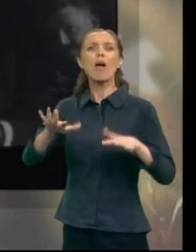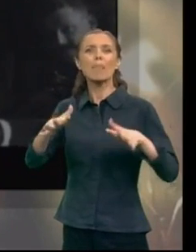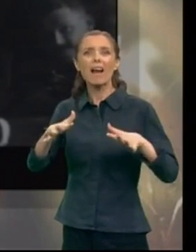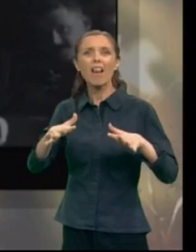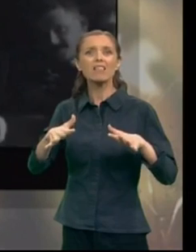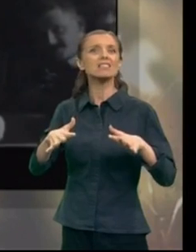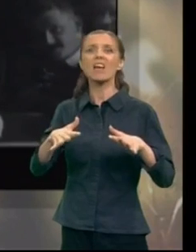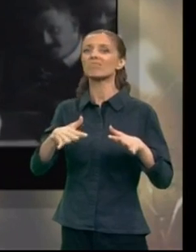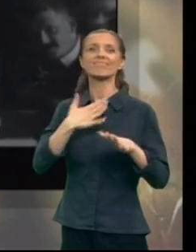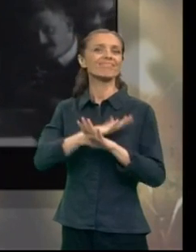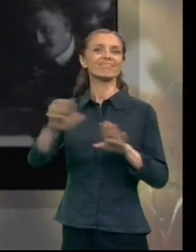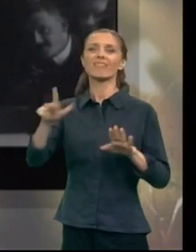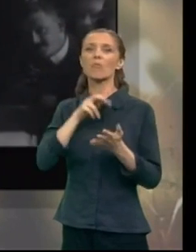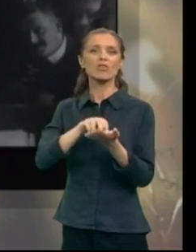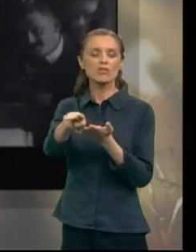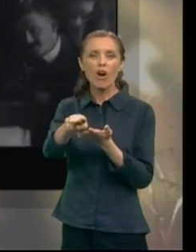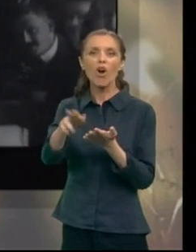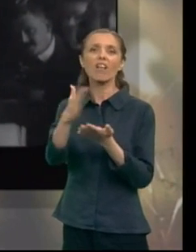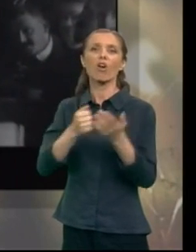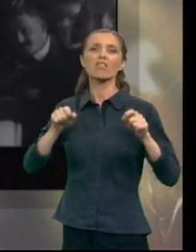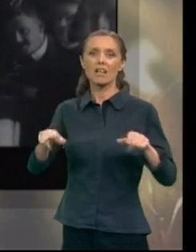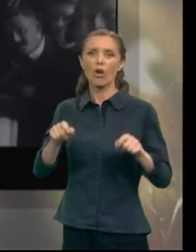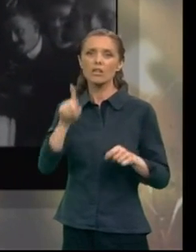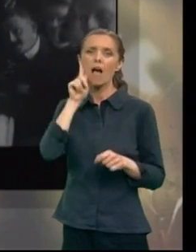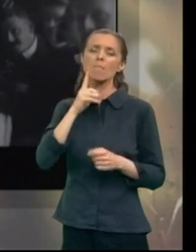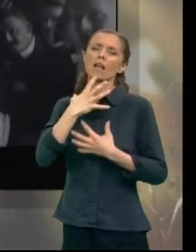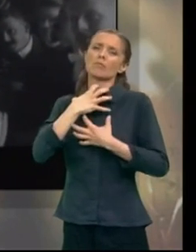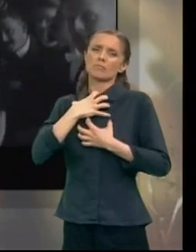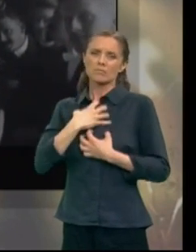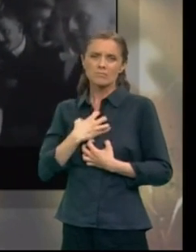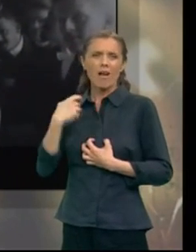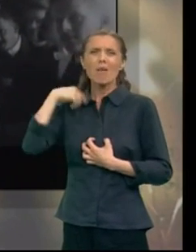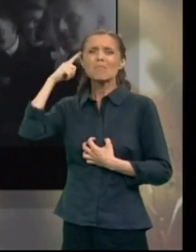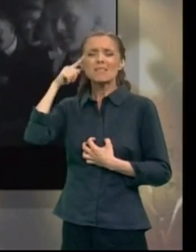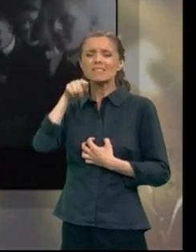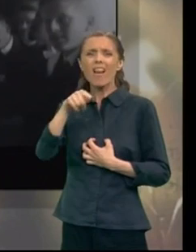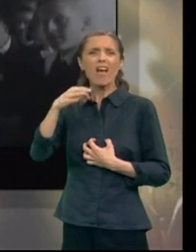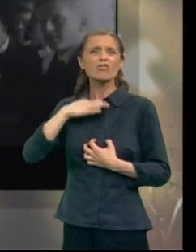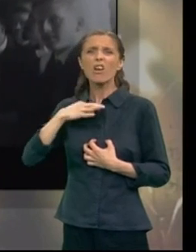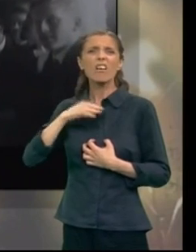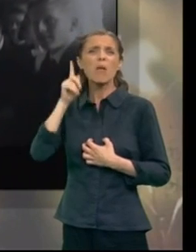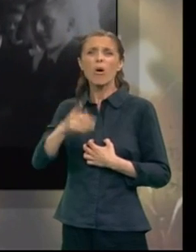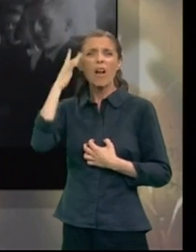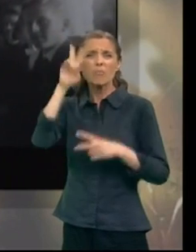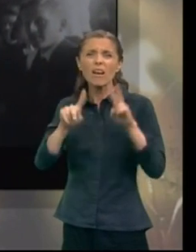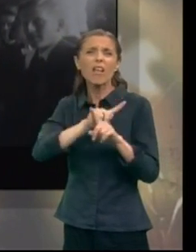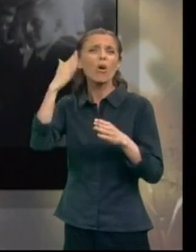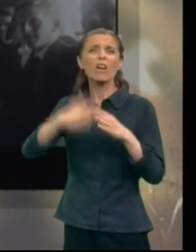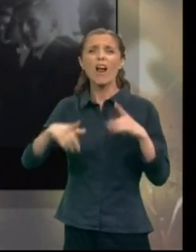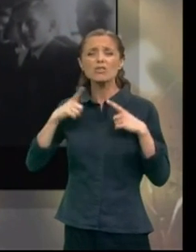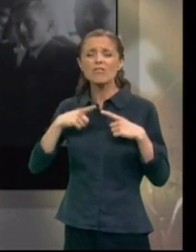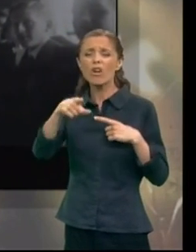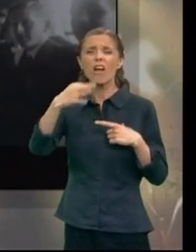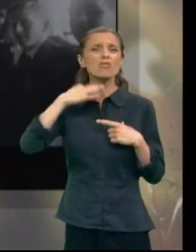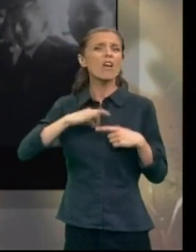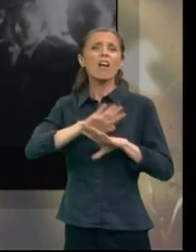ne hoda i da koristi kolica. Ovo je najteže palo njenoj majci, jer je mislila da će morati da brine o ćerki do kraja života, da njena ćerka